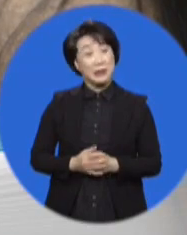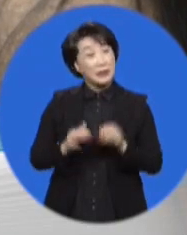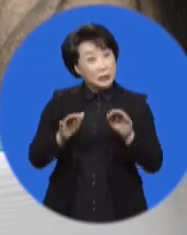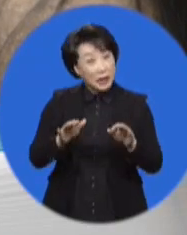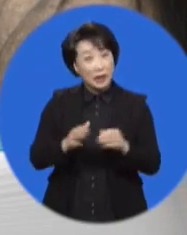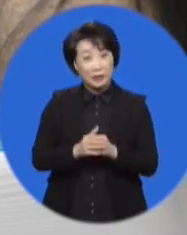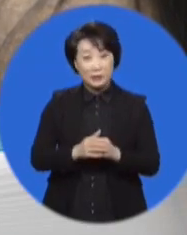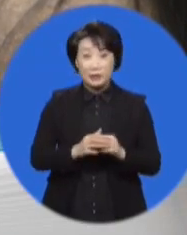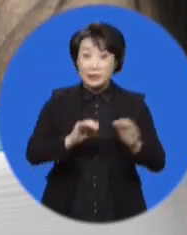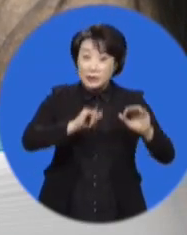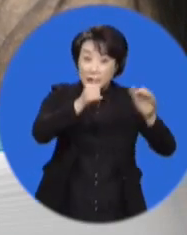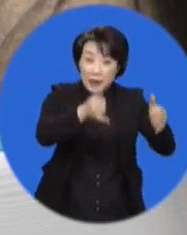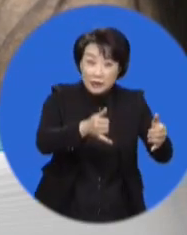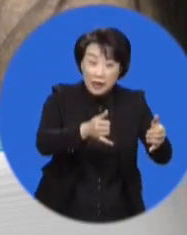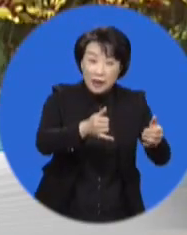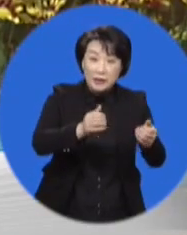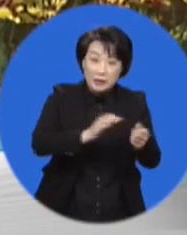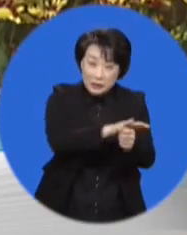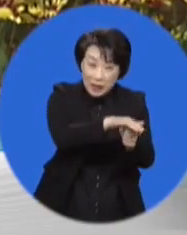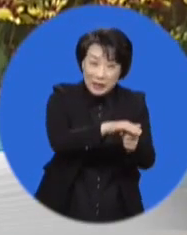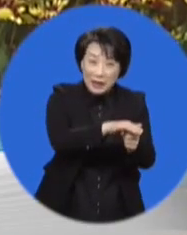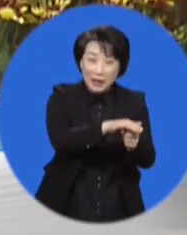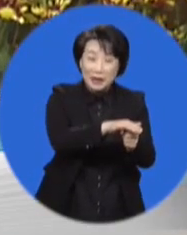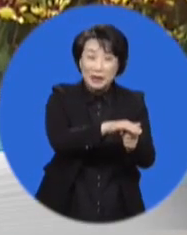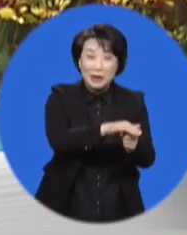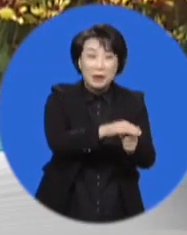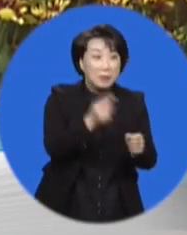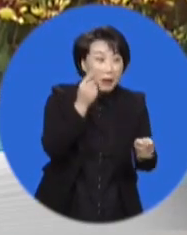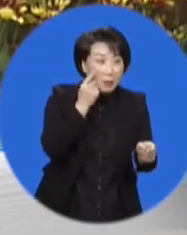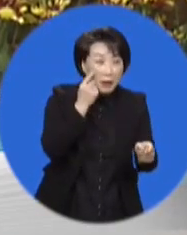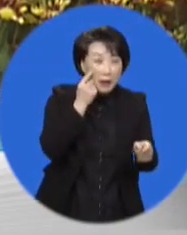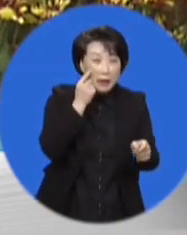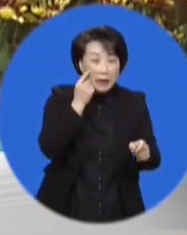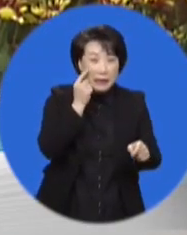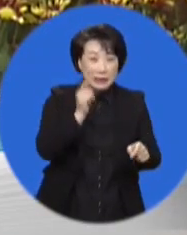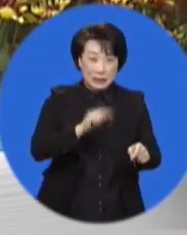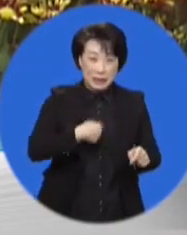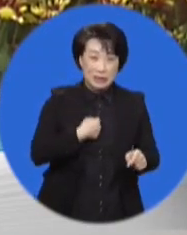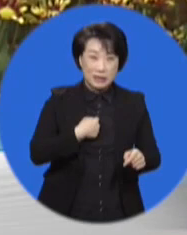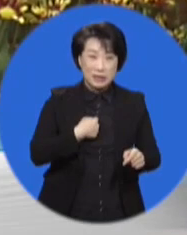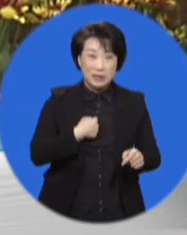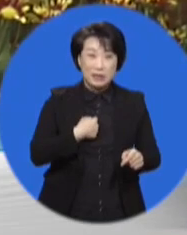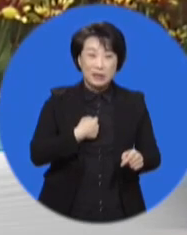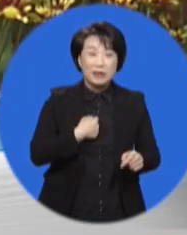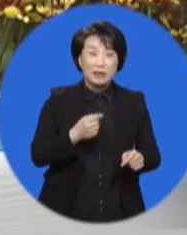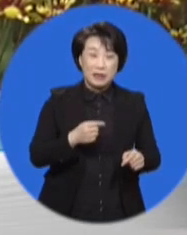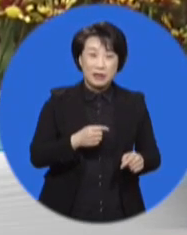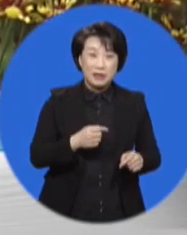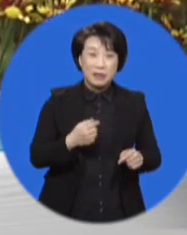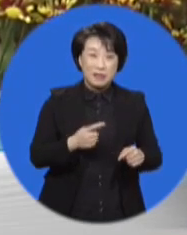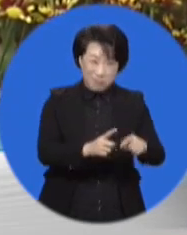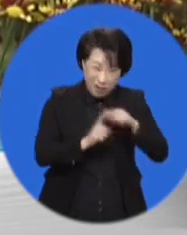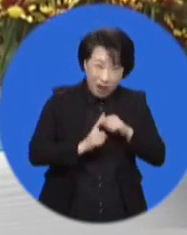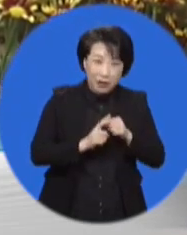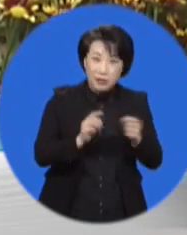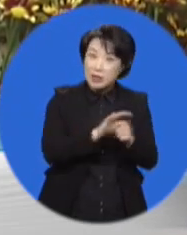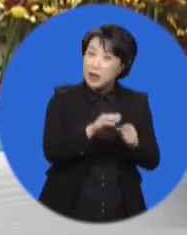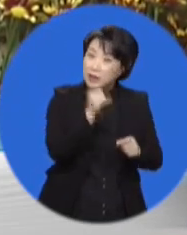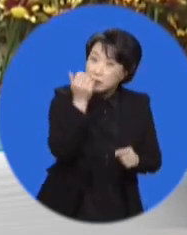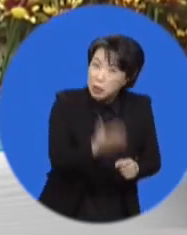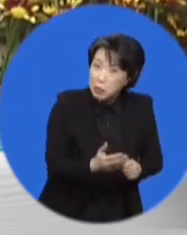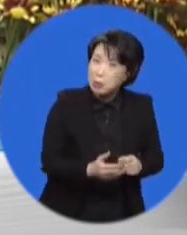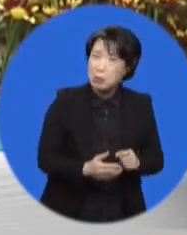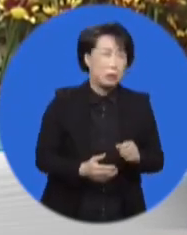자, 세상에 사랑도 자기 죽여서 사랑하는 사람 봤어? 자기